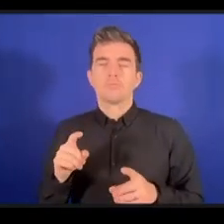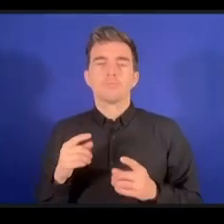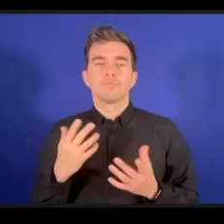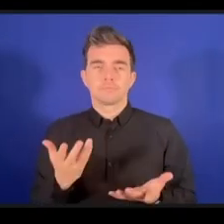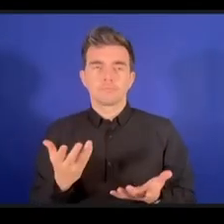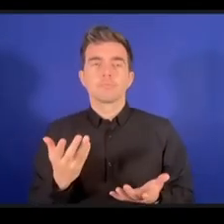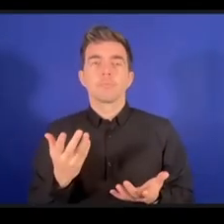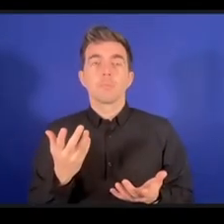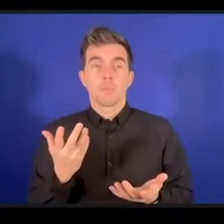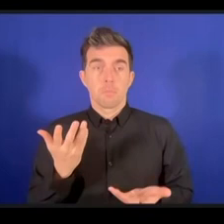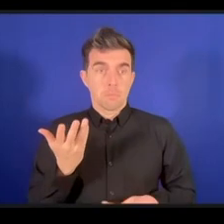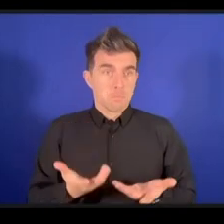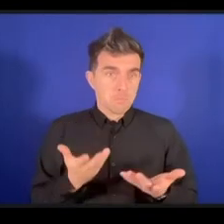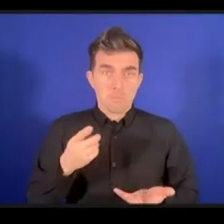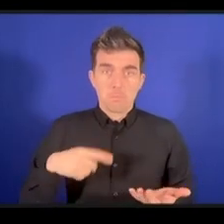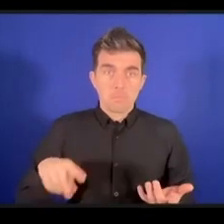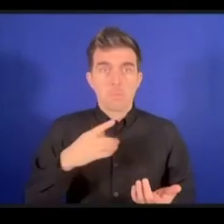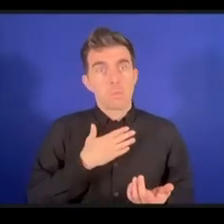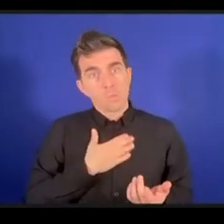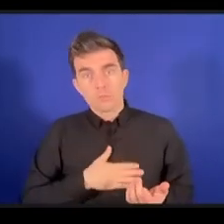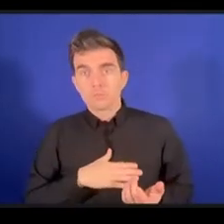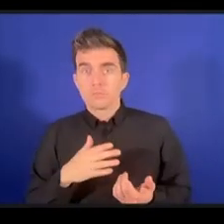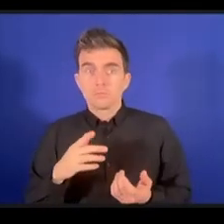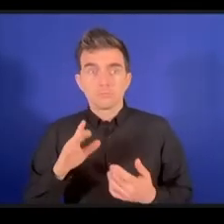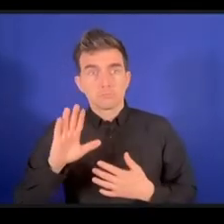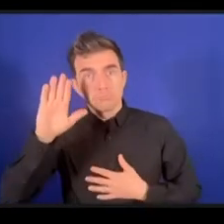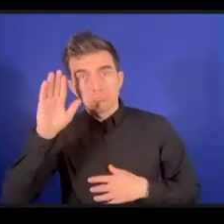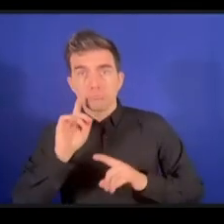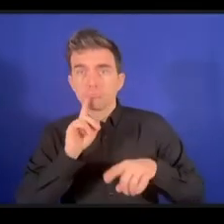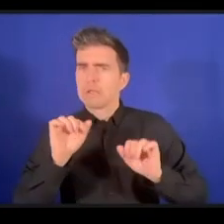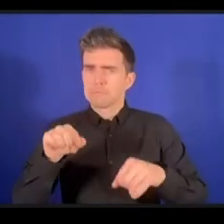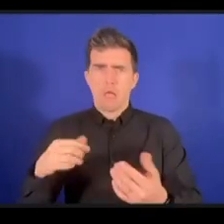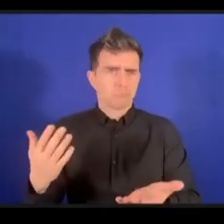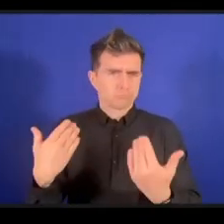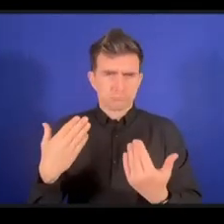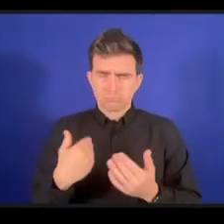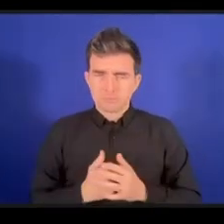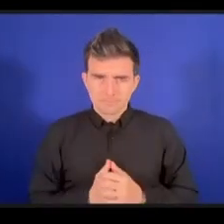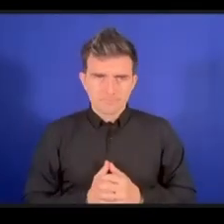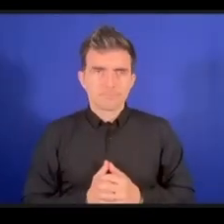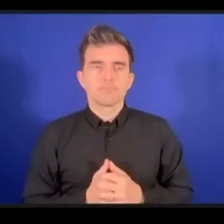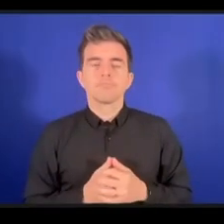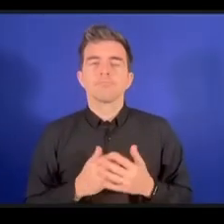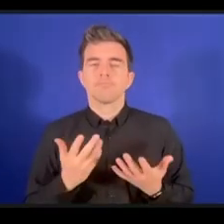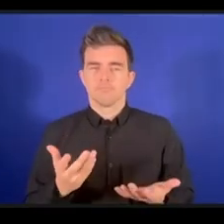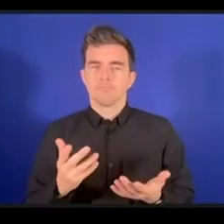的都欢迎。就是我的问题呢是关于要增进我们的能力